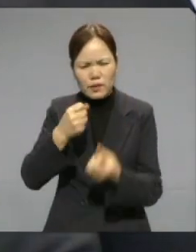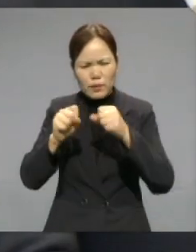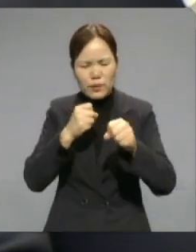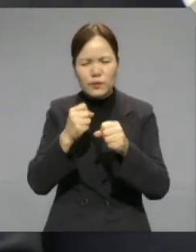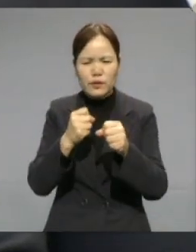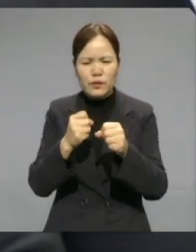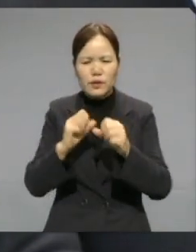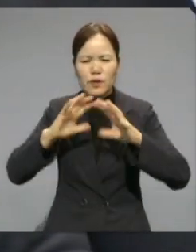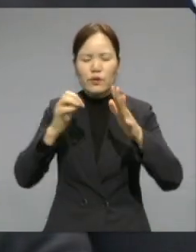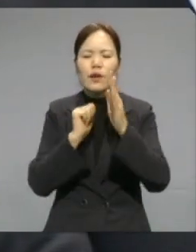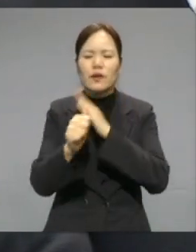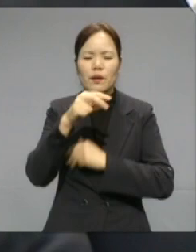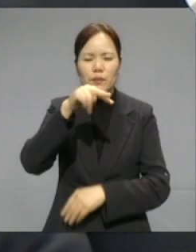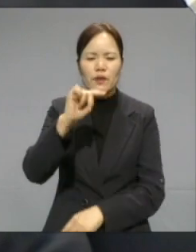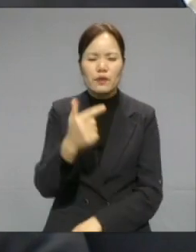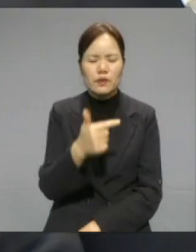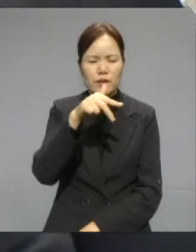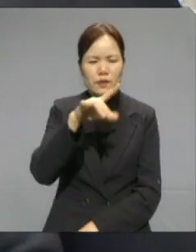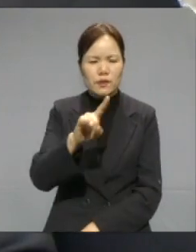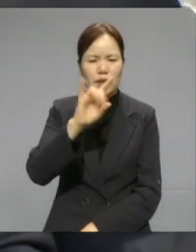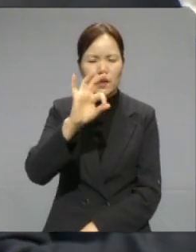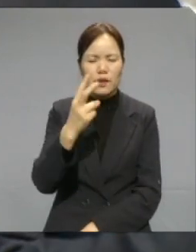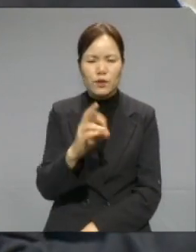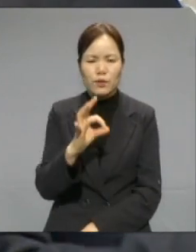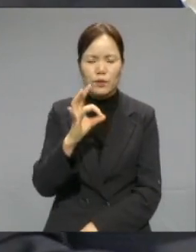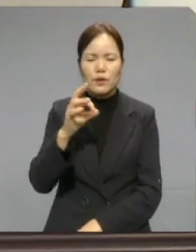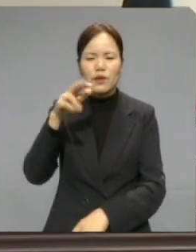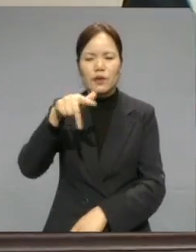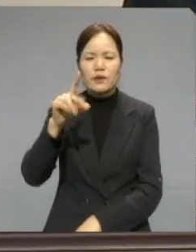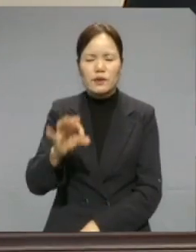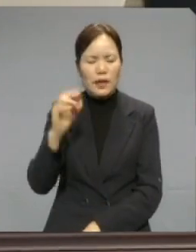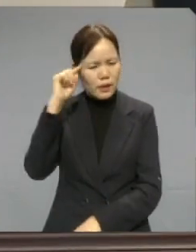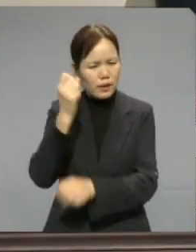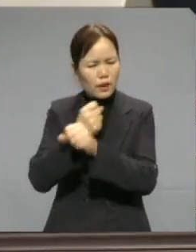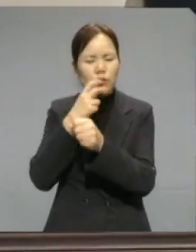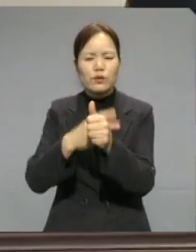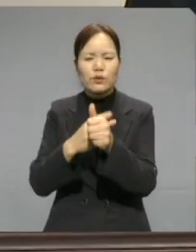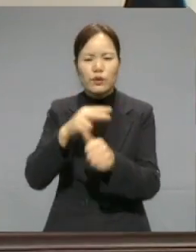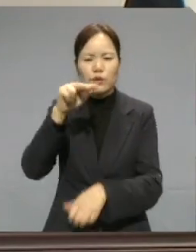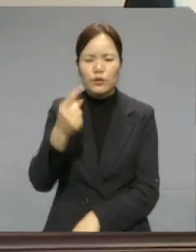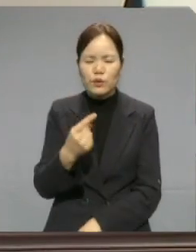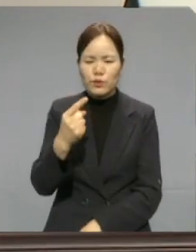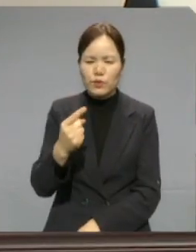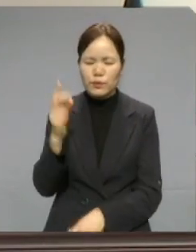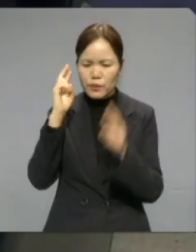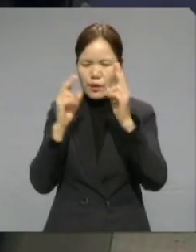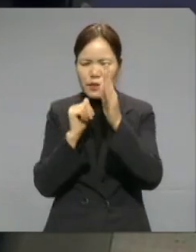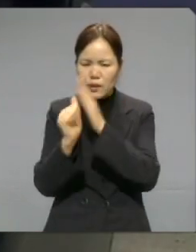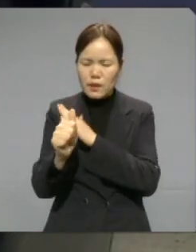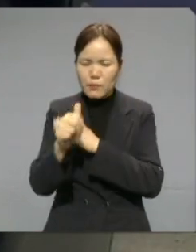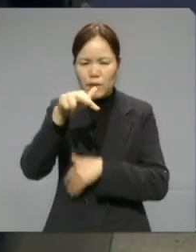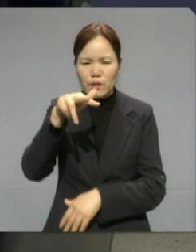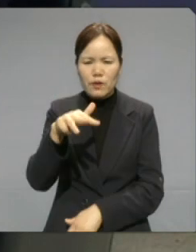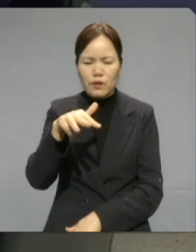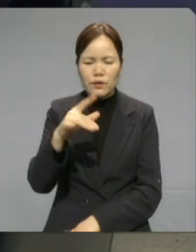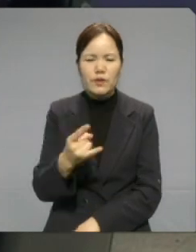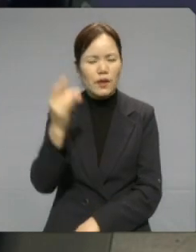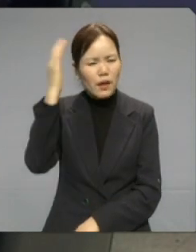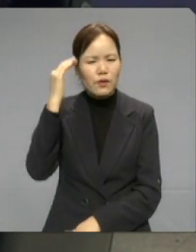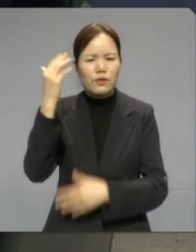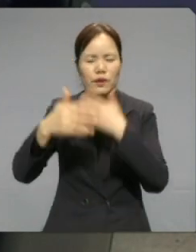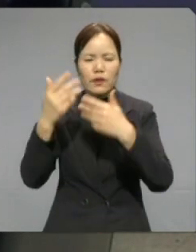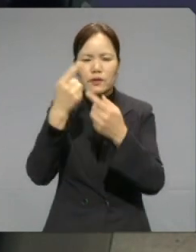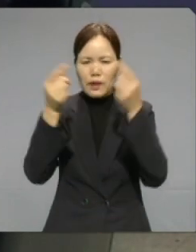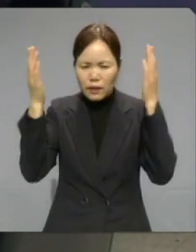3보 국가대표 신재용 씨와 장승환 부산대 연구 교수 조규민 스타트업 대표 최재영 한국 영상대 외래